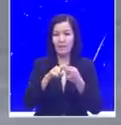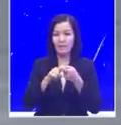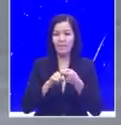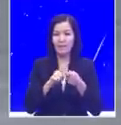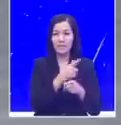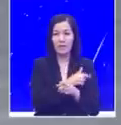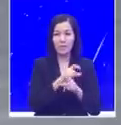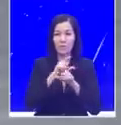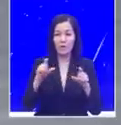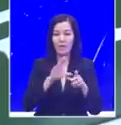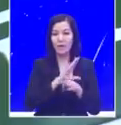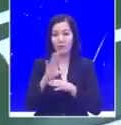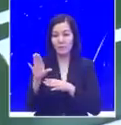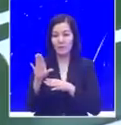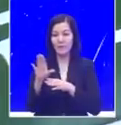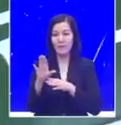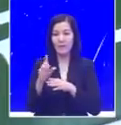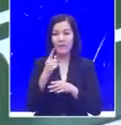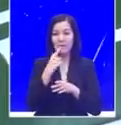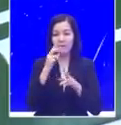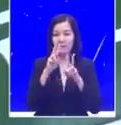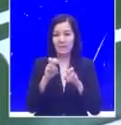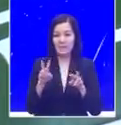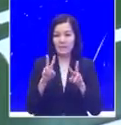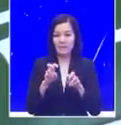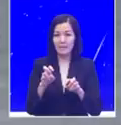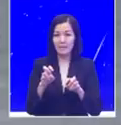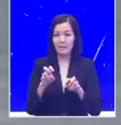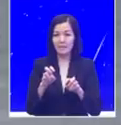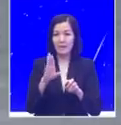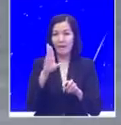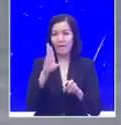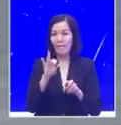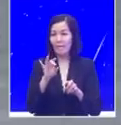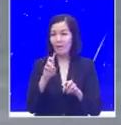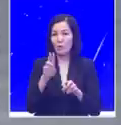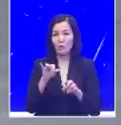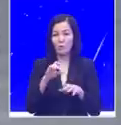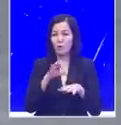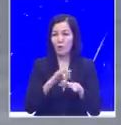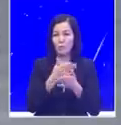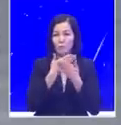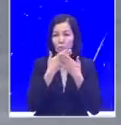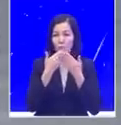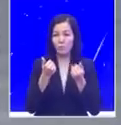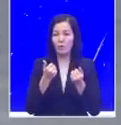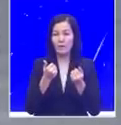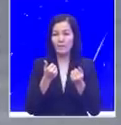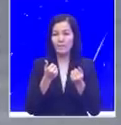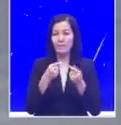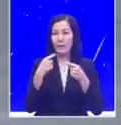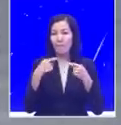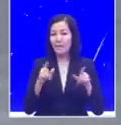инфекциялық ауруханаға жібердік. Анализдары бойынша жаңағы вирус ол кісілерде анықталған жоқ.